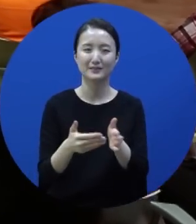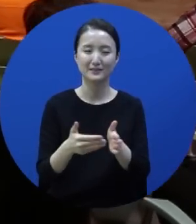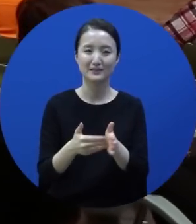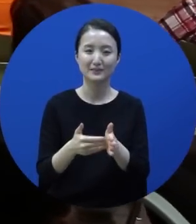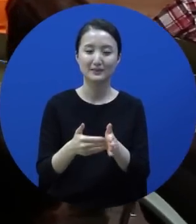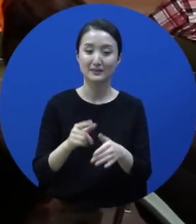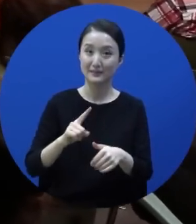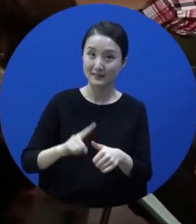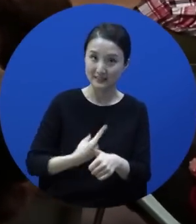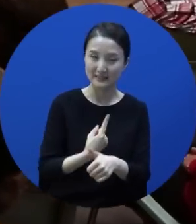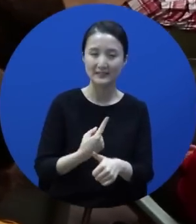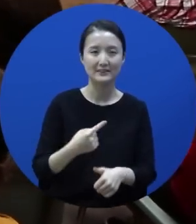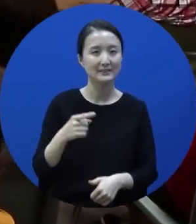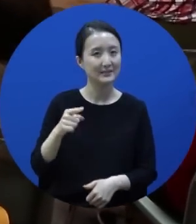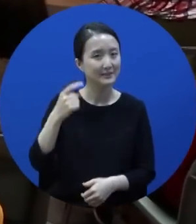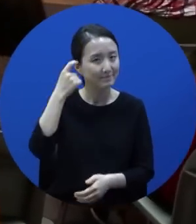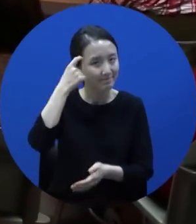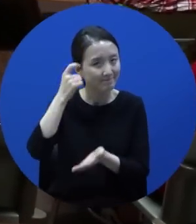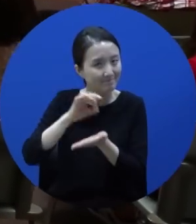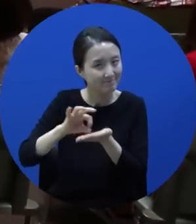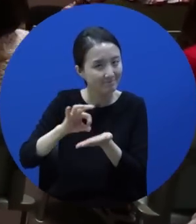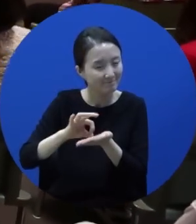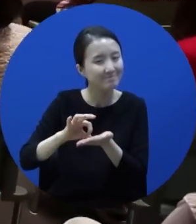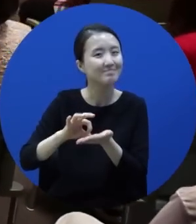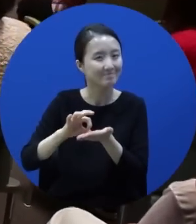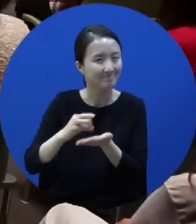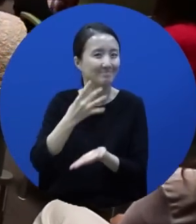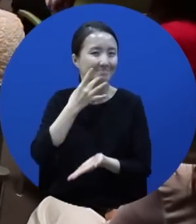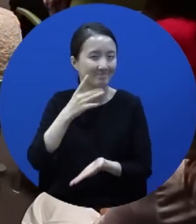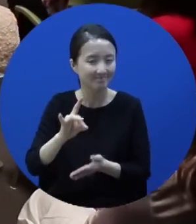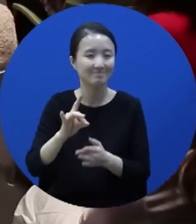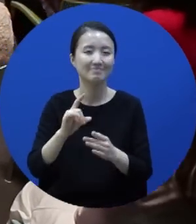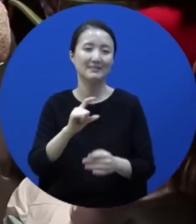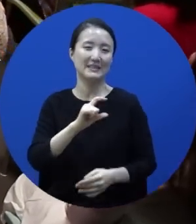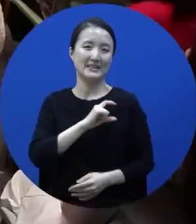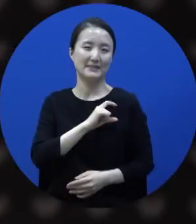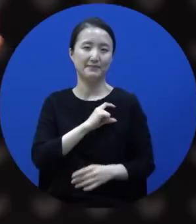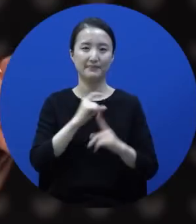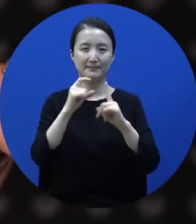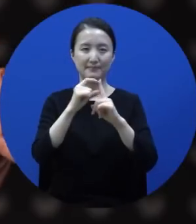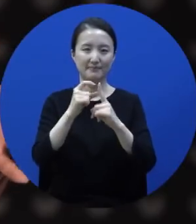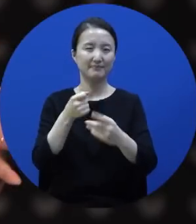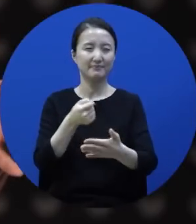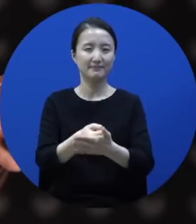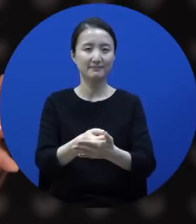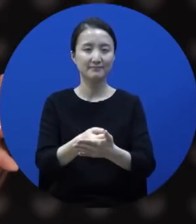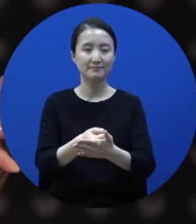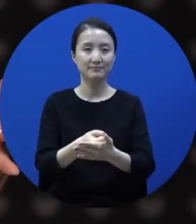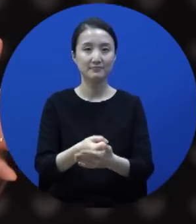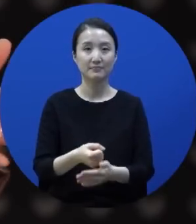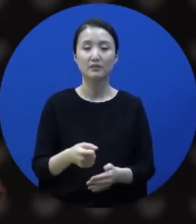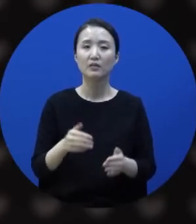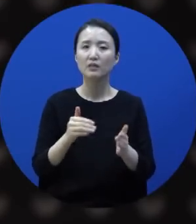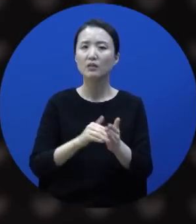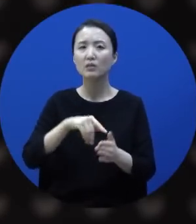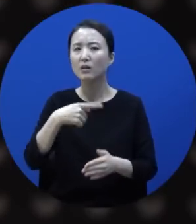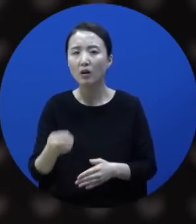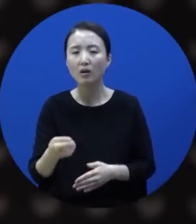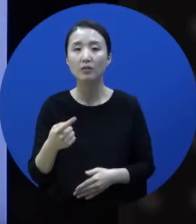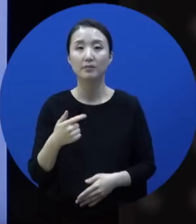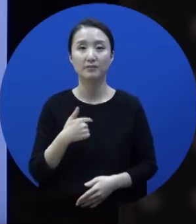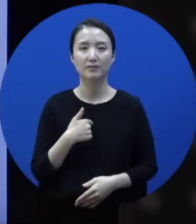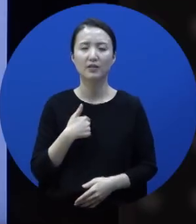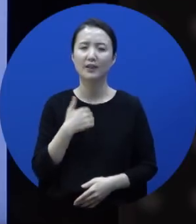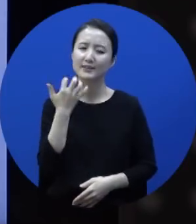것들을 고려해서 이름을 짓게 되었고 그 안에다가 이제 저만의 스토리를 넣기 위해서 컬러를 집어넣었어요. 바로 여기